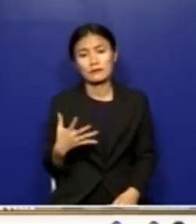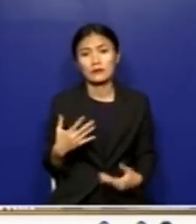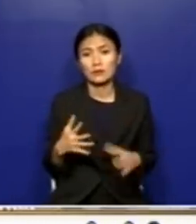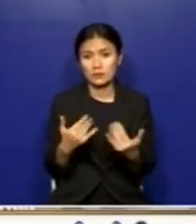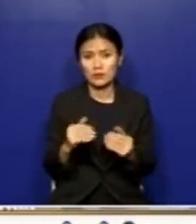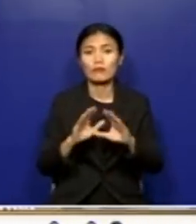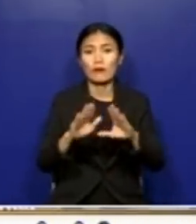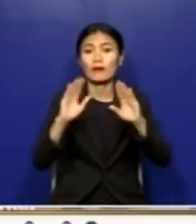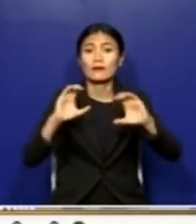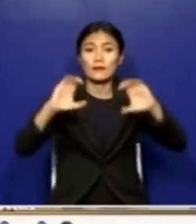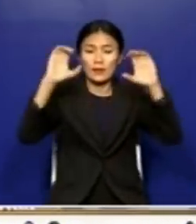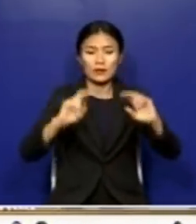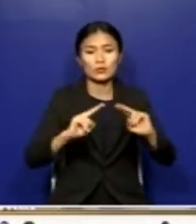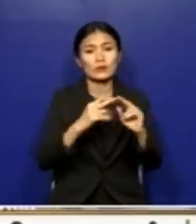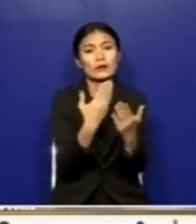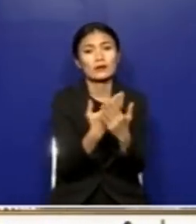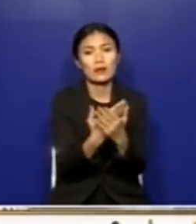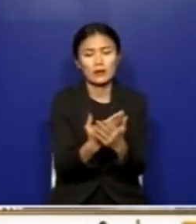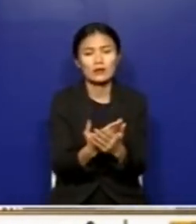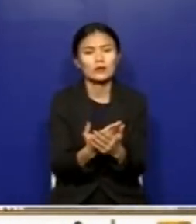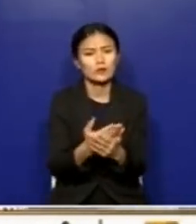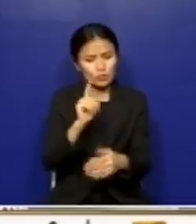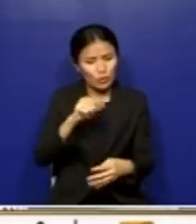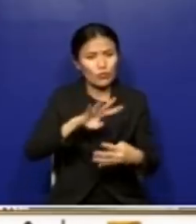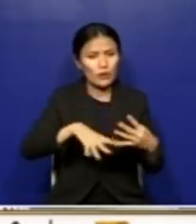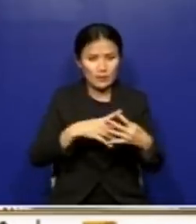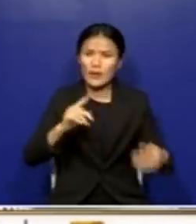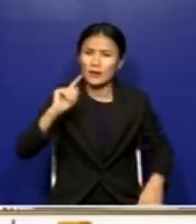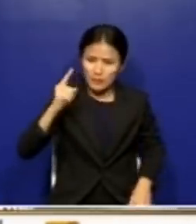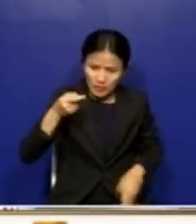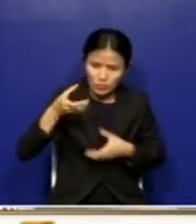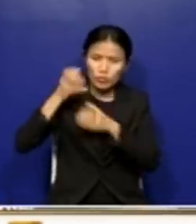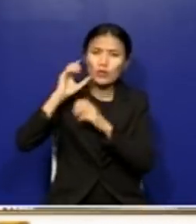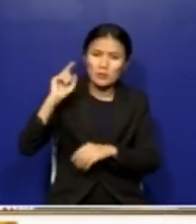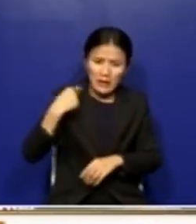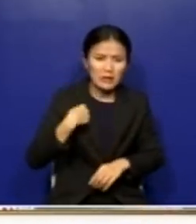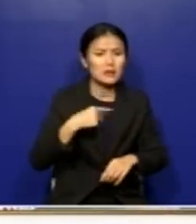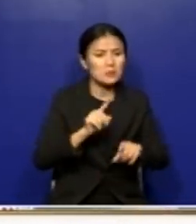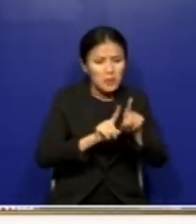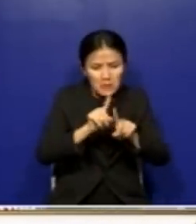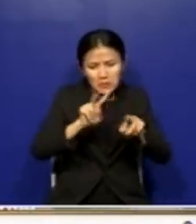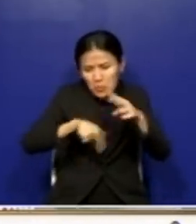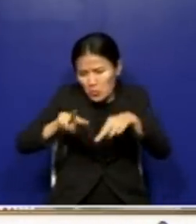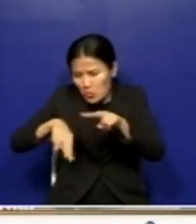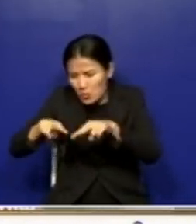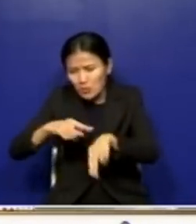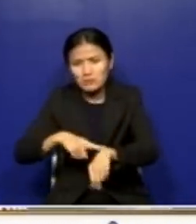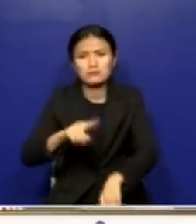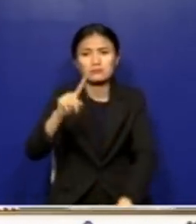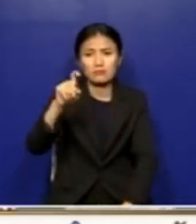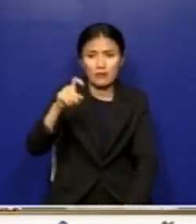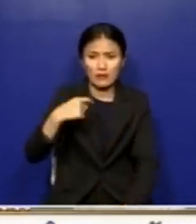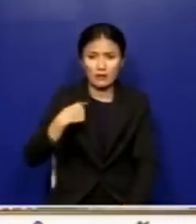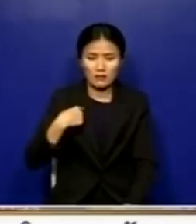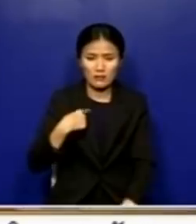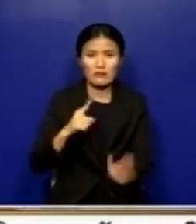วก Chop Thwinเรื่องการเยอยาให้คอบคุมและทั่วหน้าไม่เสียเวลาไปกับการ คัดกรองมากก่านี้ร่วมถึงสรปบทเรียนังแต่รอบแร